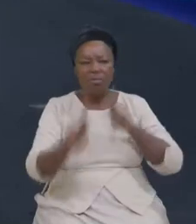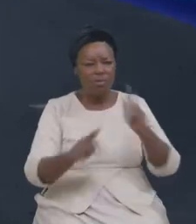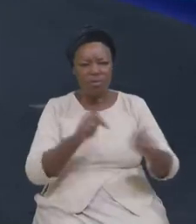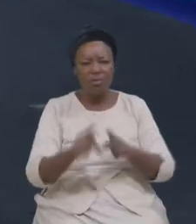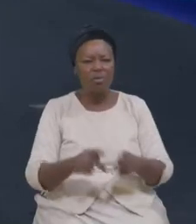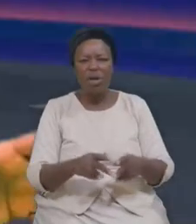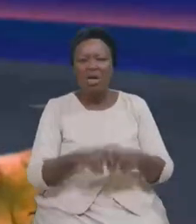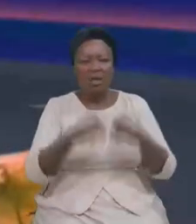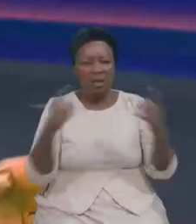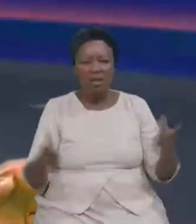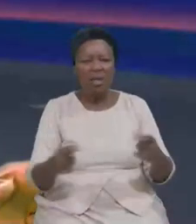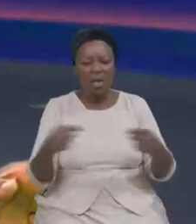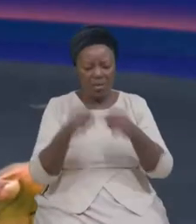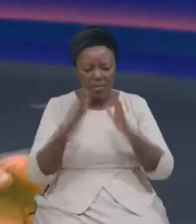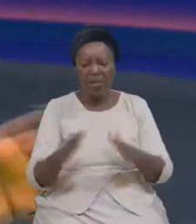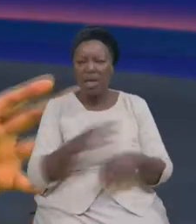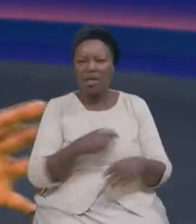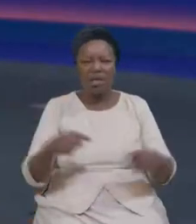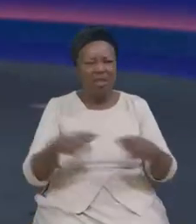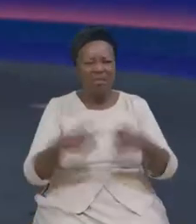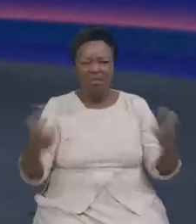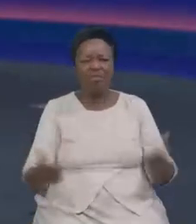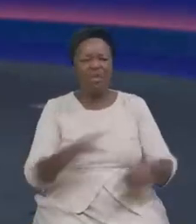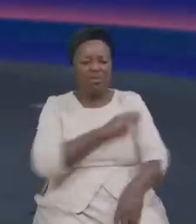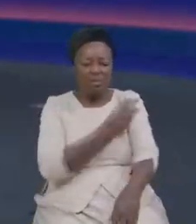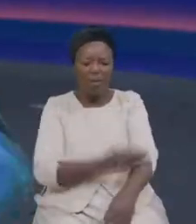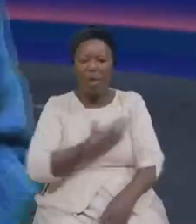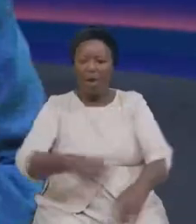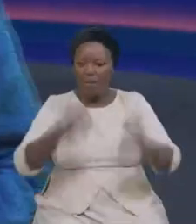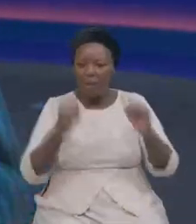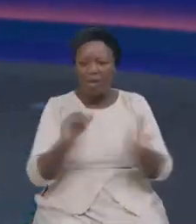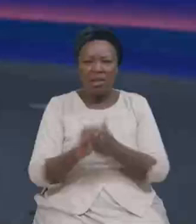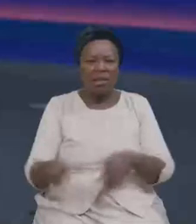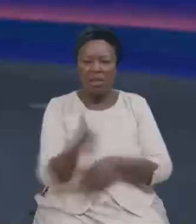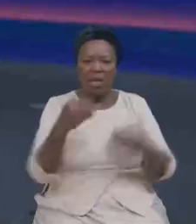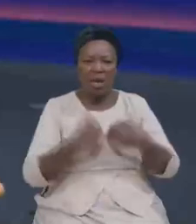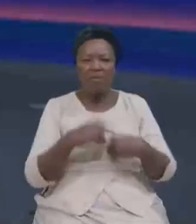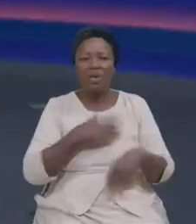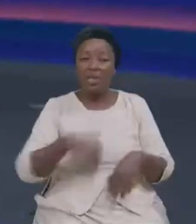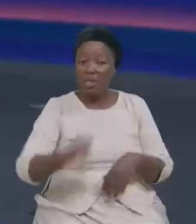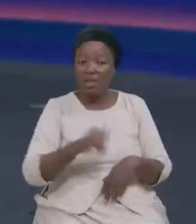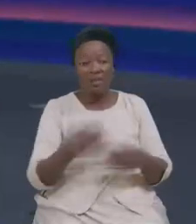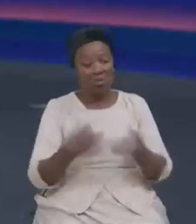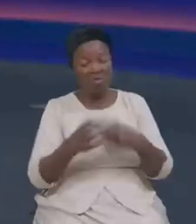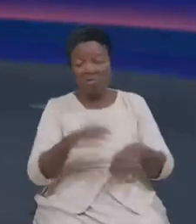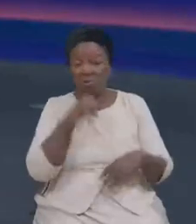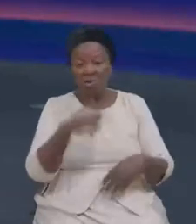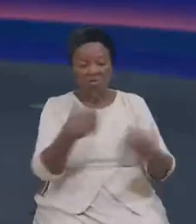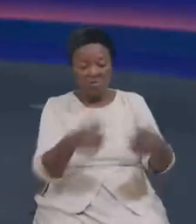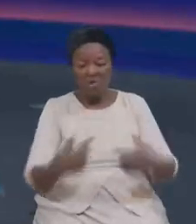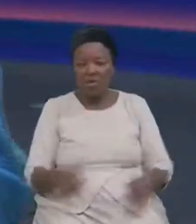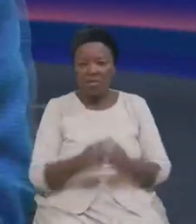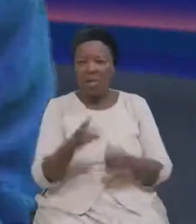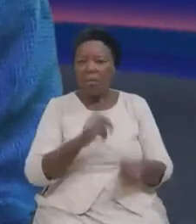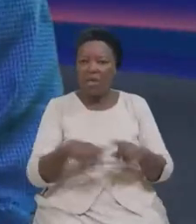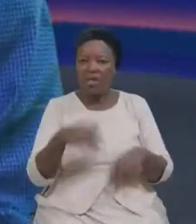grande inimitié. Et c'était une grande force plus que eux. Mais même s'ils ne pouvaient pas gérer ça tout seuls, on dit,